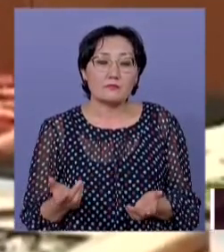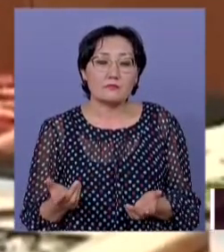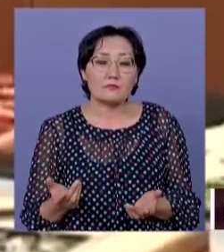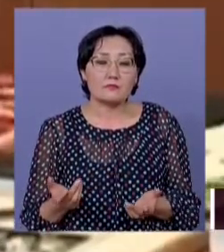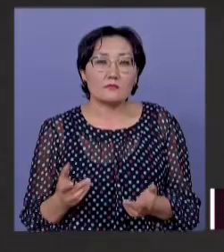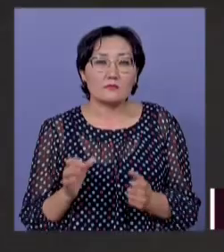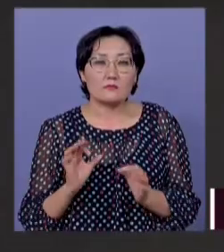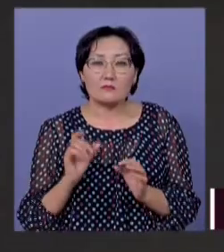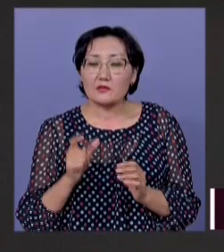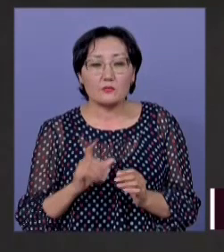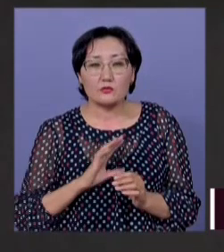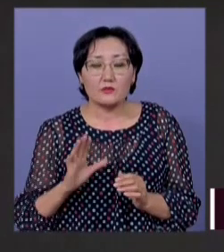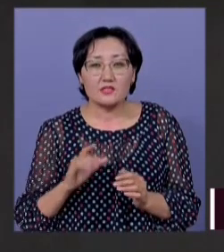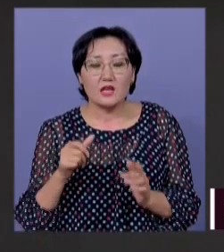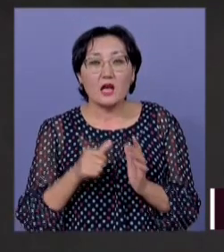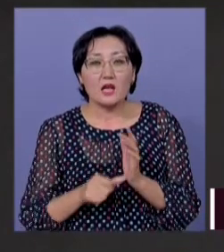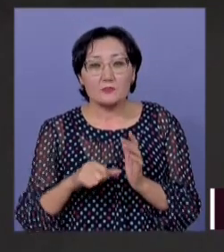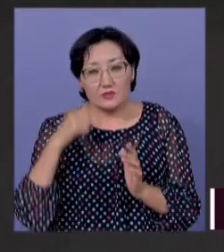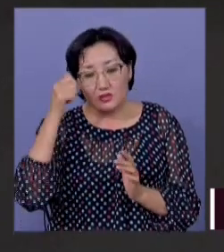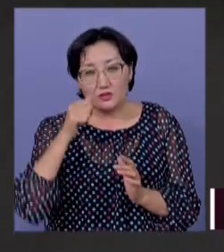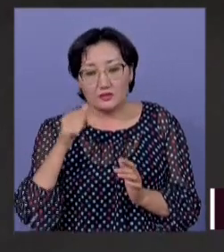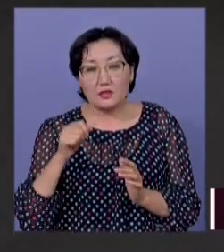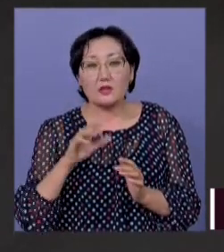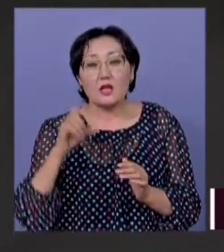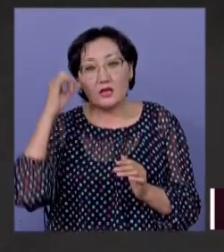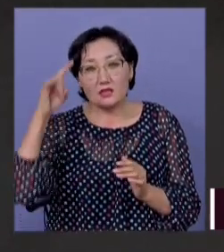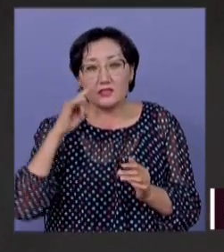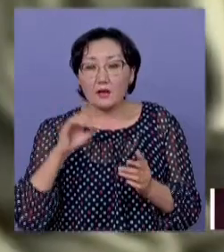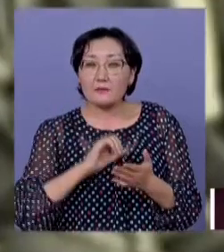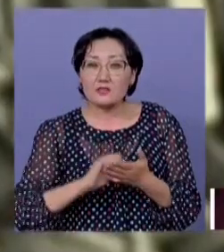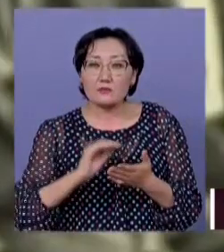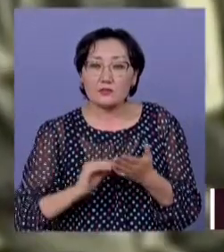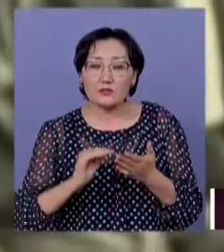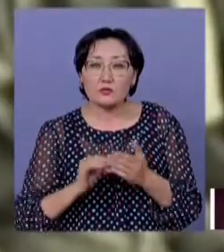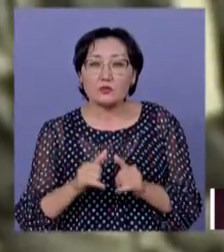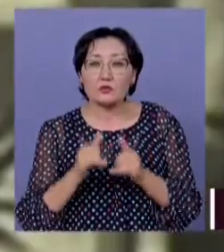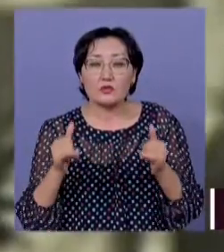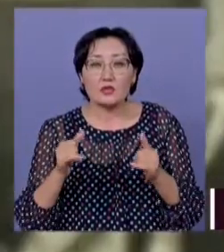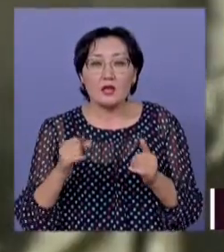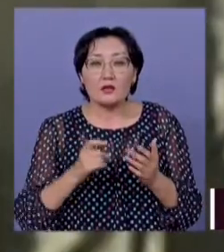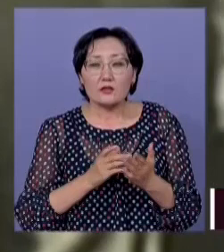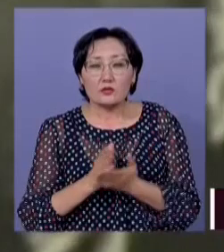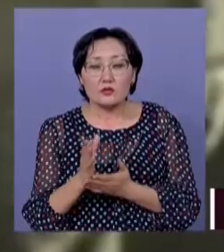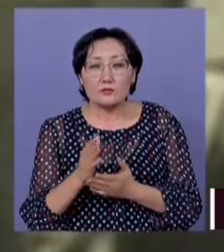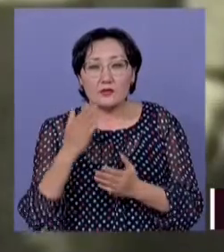тұрсадан болмайсың. Сол 60-шы жылдары қазақ басылымының беделі арта түсет. Шерхан Мұртаза қайраткерлігімен, ұлтжандылығымен,